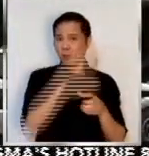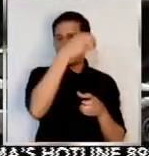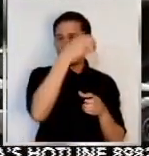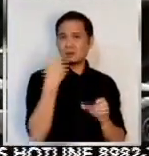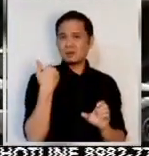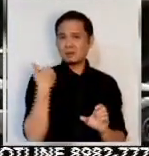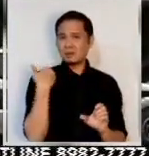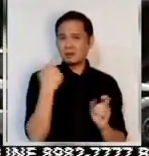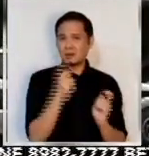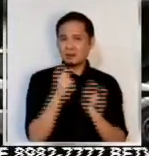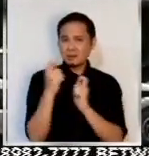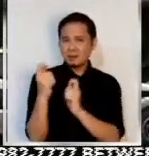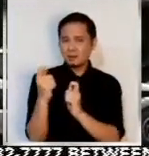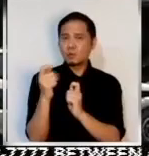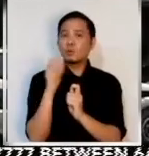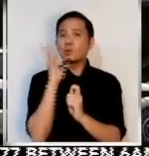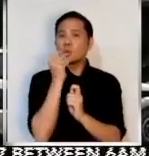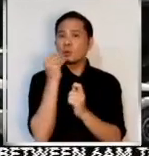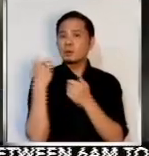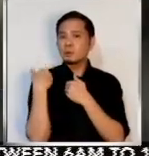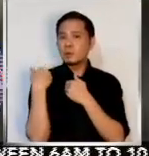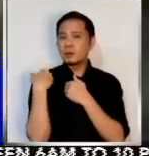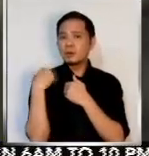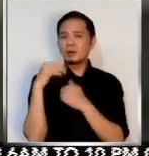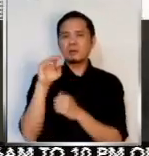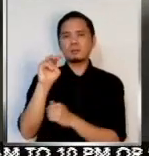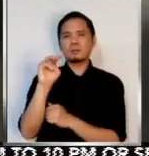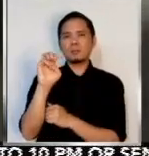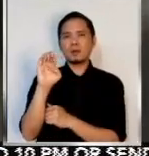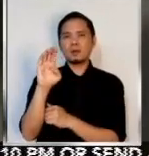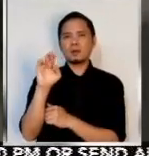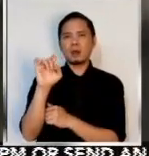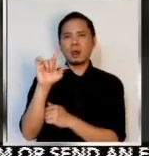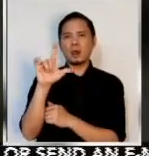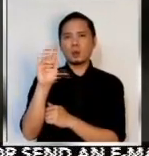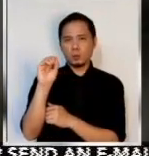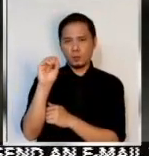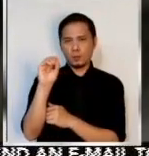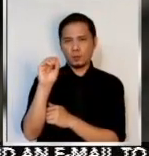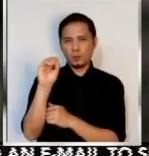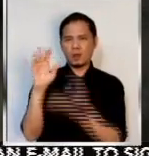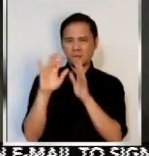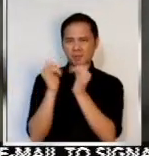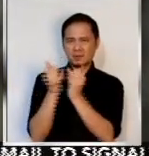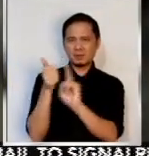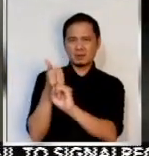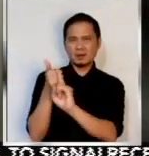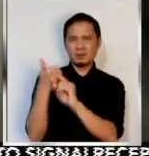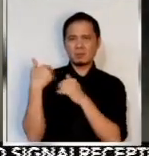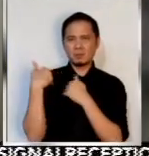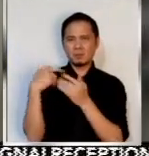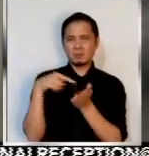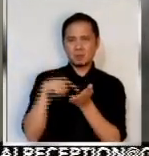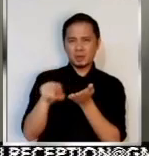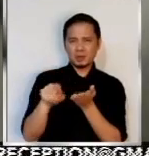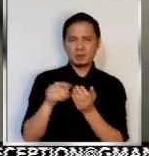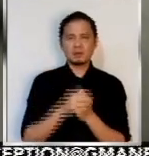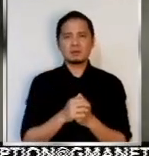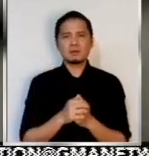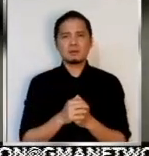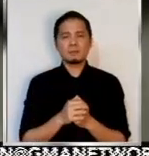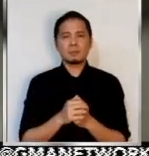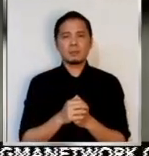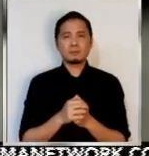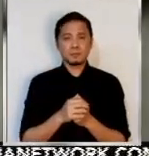Meralco na raw ang sumasagot sa gastos para rito. Kuminsan di agad nasasabi sa amin, kumbaga, nauuna yung proyekto bago